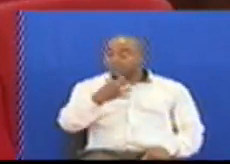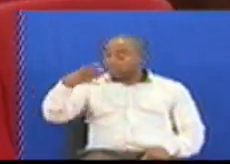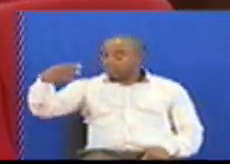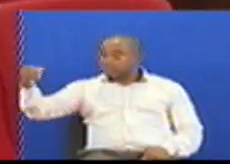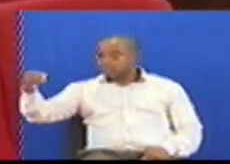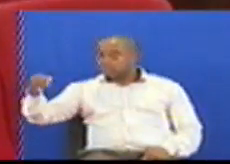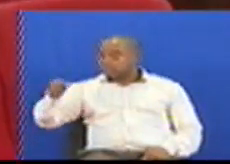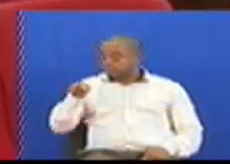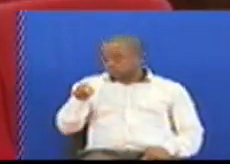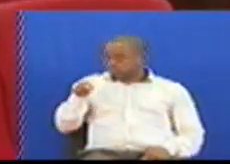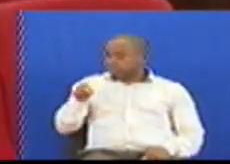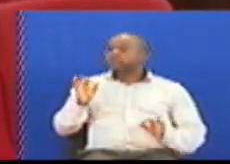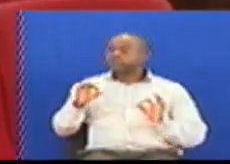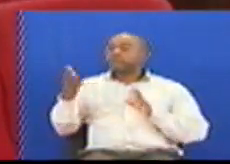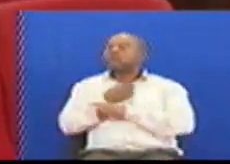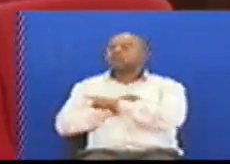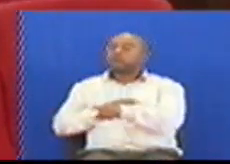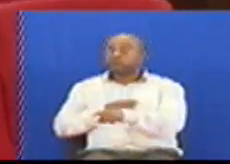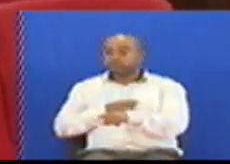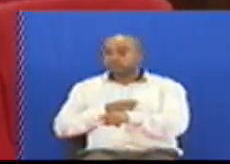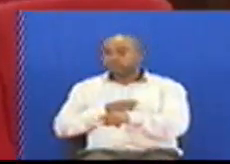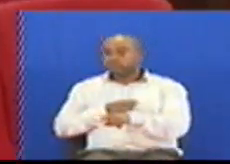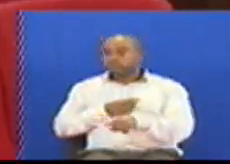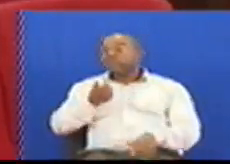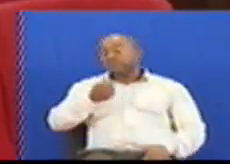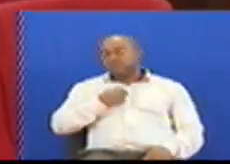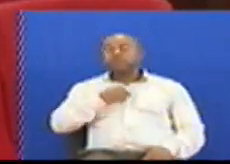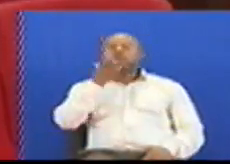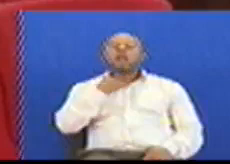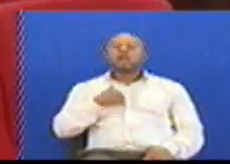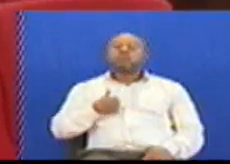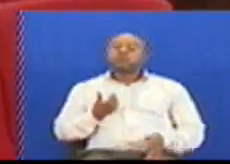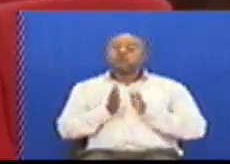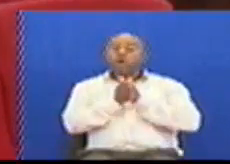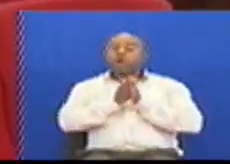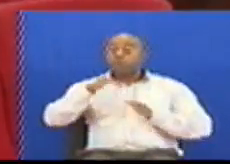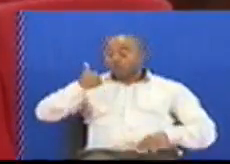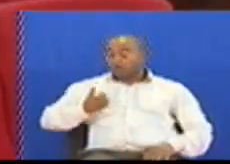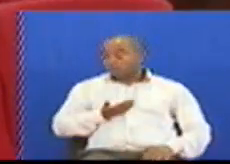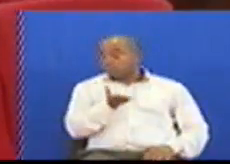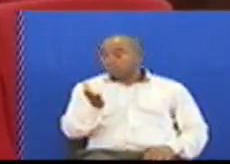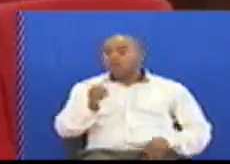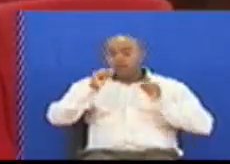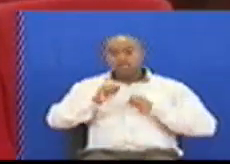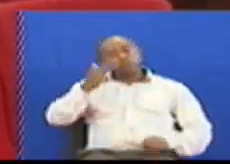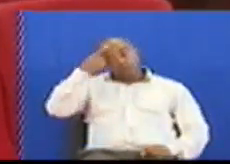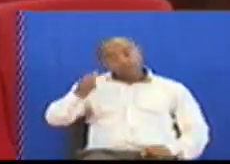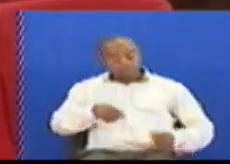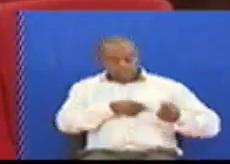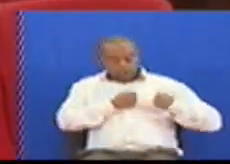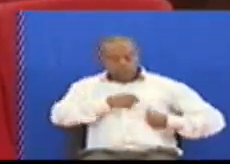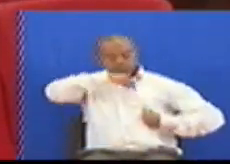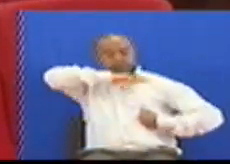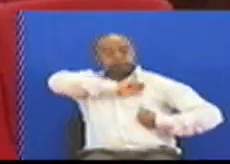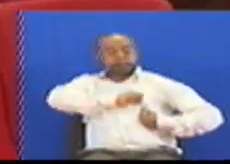50% inapatikana. Mheshimiwa Naibu Spika, nataka niwaombe wanawake, mjiamini, mnaoweza